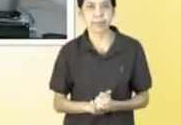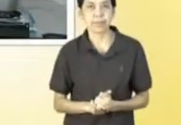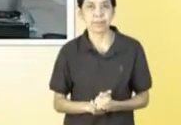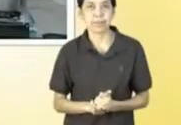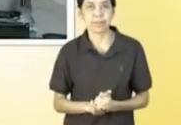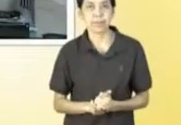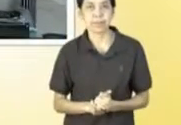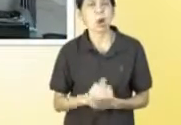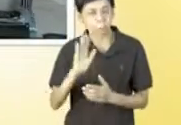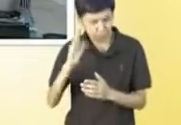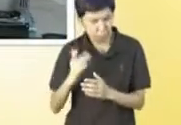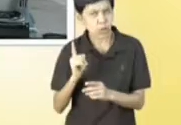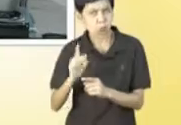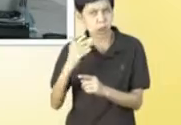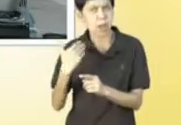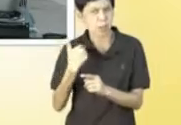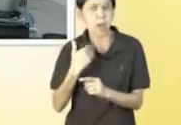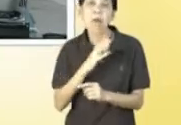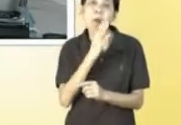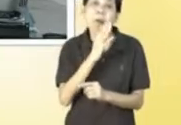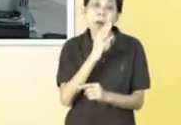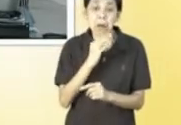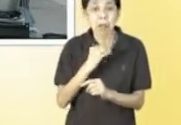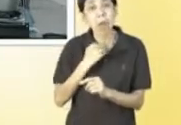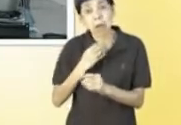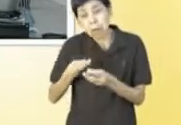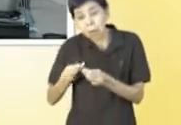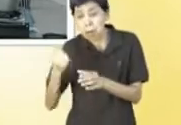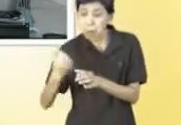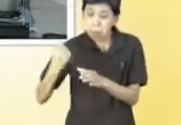ต้องให้มีใบไว้บ้างครับเพราะว่าบางทีถ้าเราเอาไปบดหรือเ